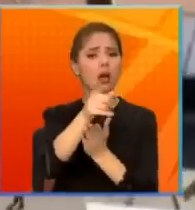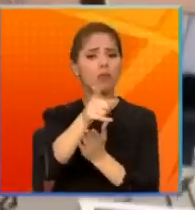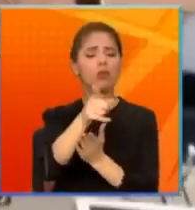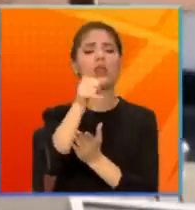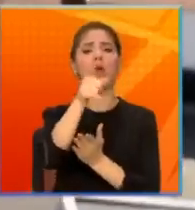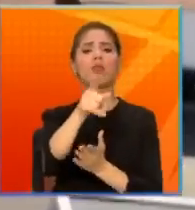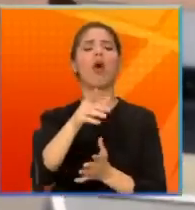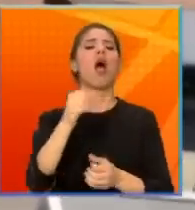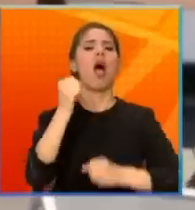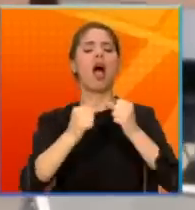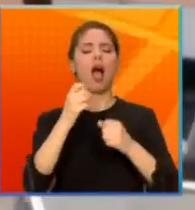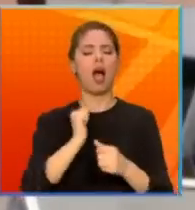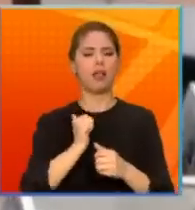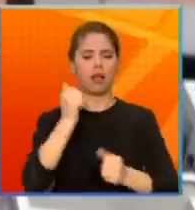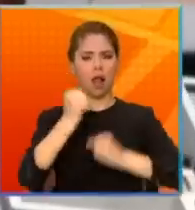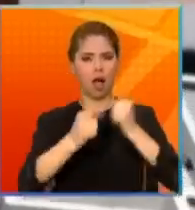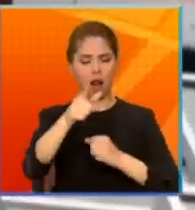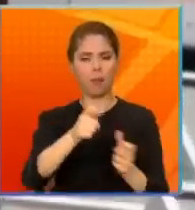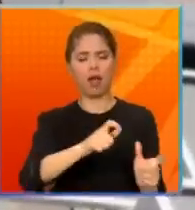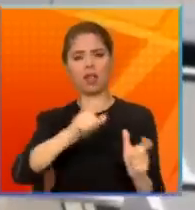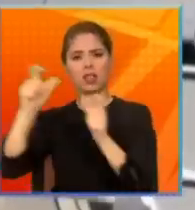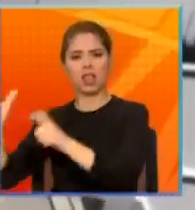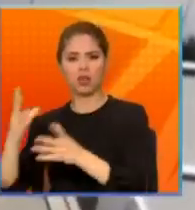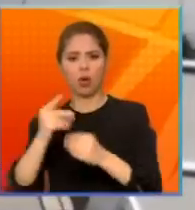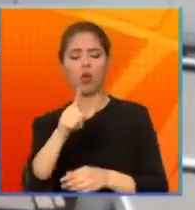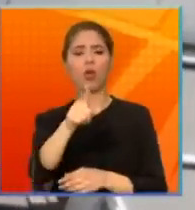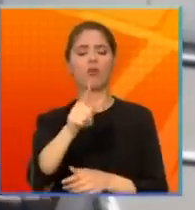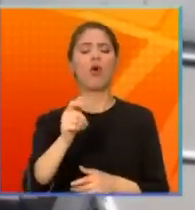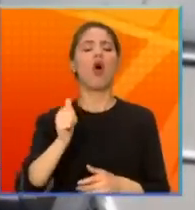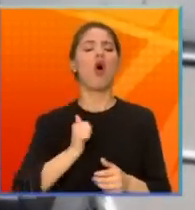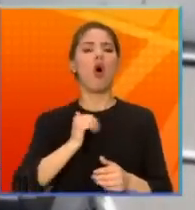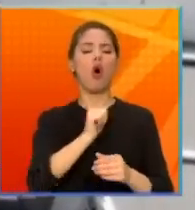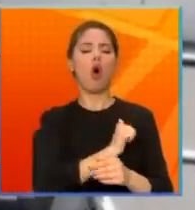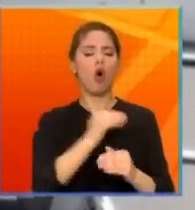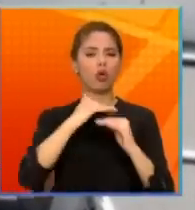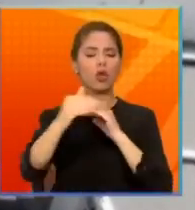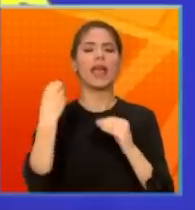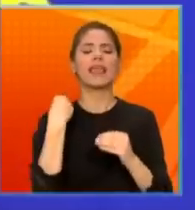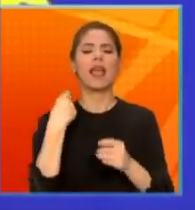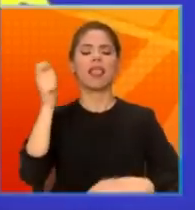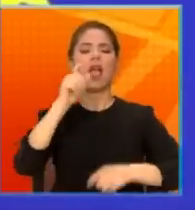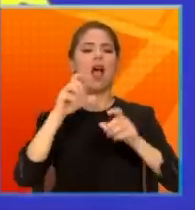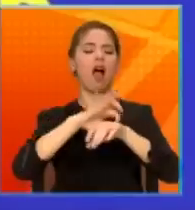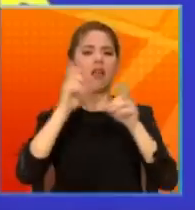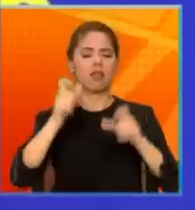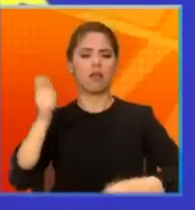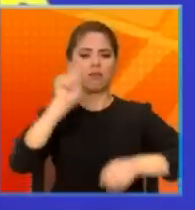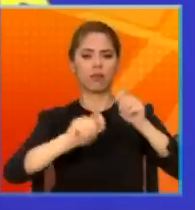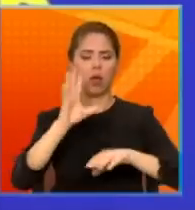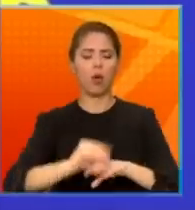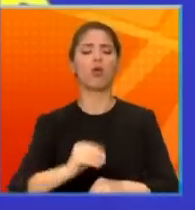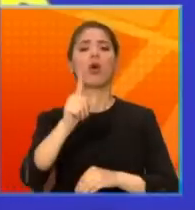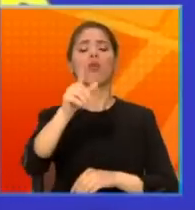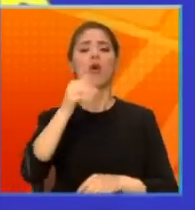araçlarla taşınırken, ordu koronavirüs hastalarının tedavisi için geçici hastanelerde kurdu. İtalya Başbakanı